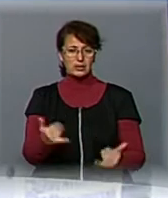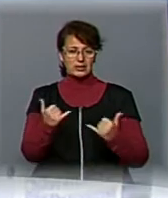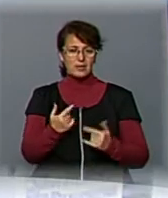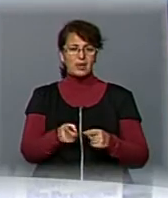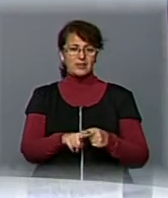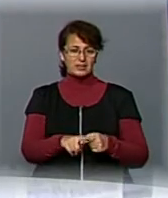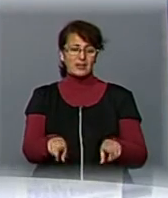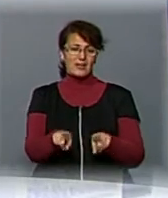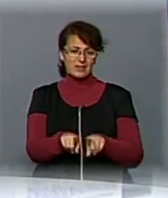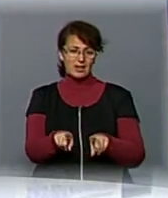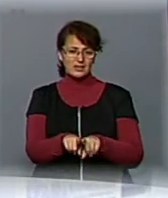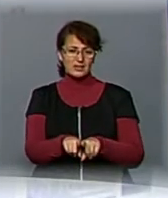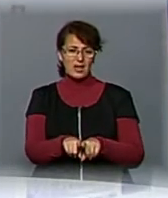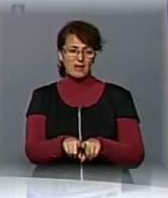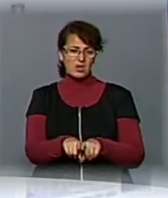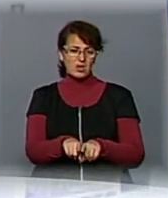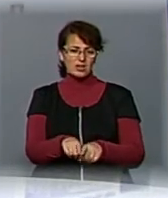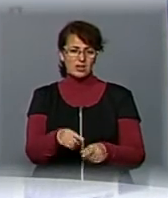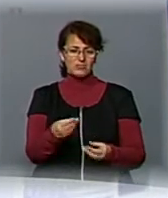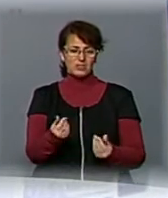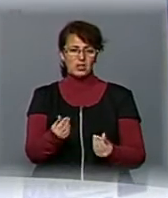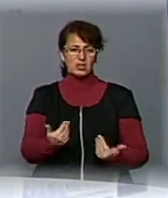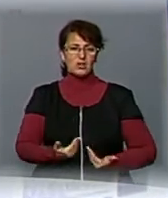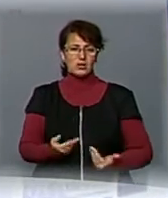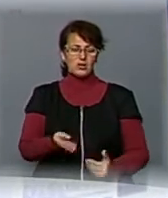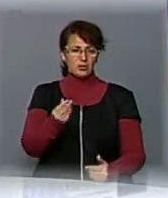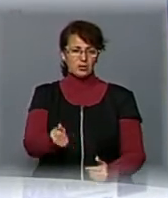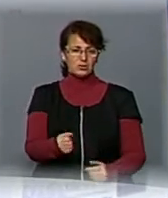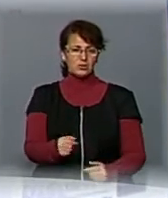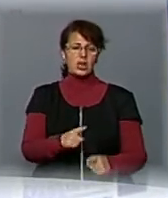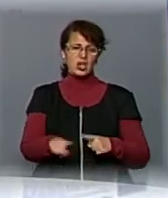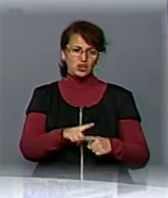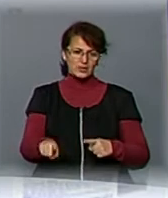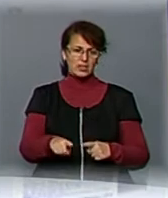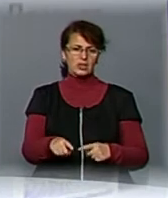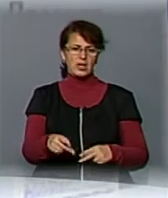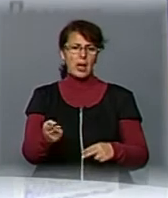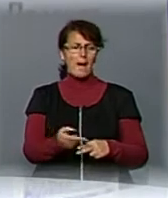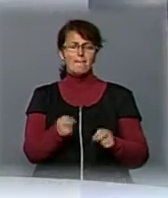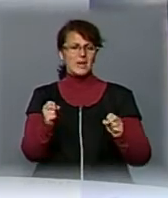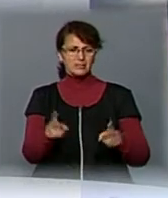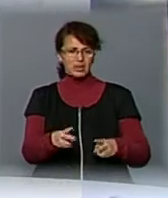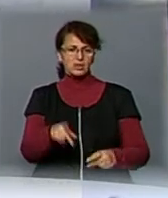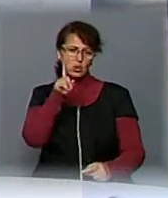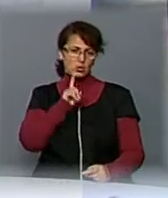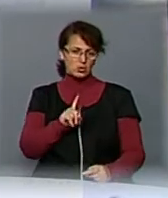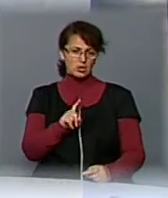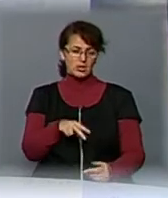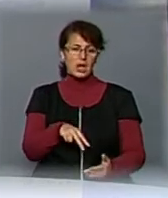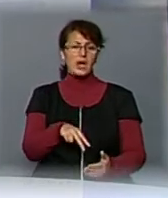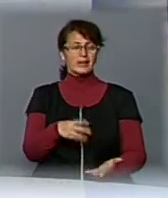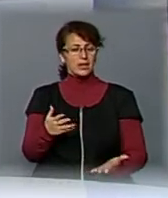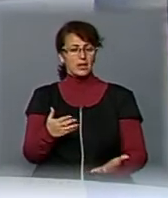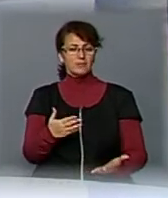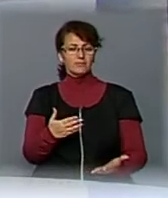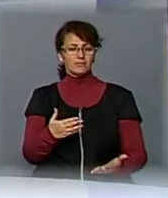це так само, як і готівка. Тільки швидше, тільки безпечніше, тільки зручніше. Ставка також буде зроблена